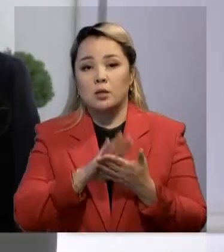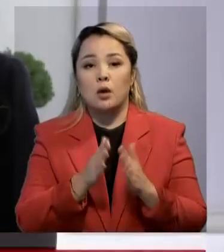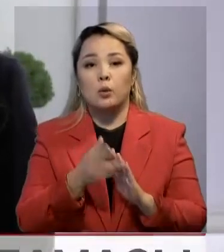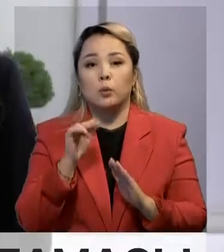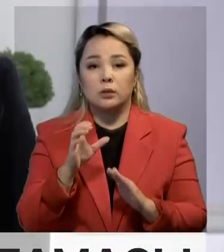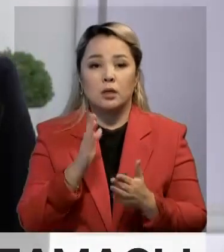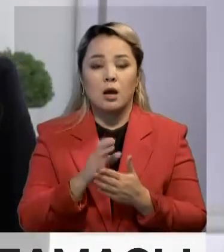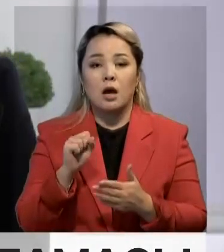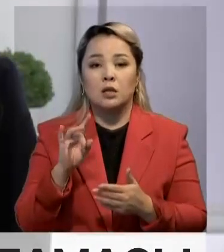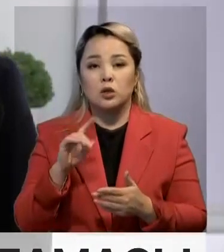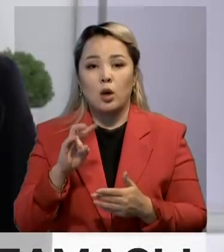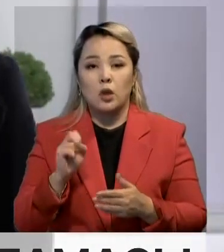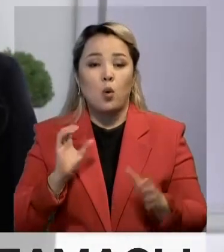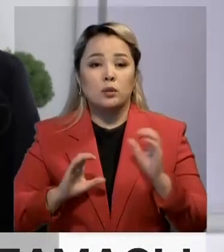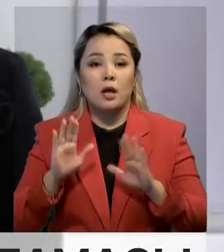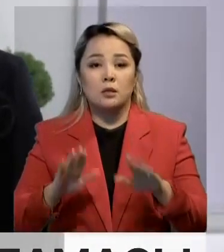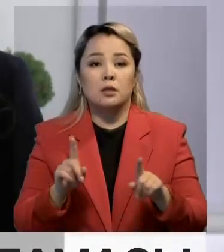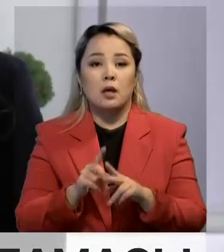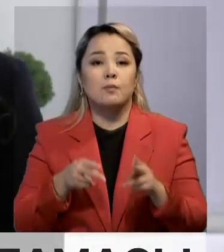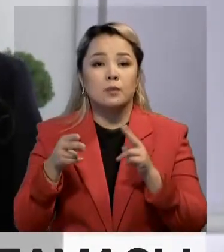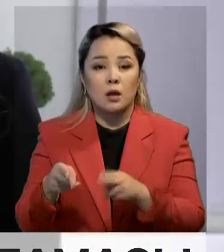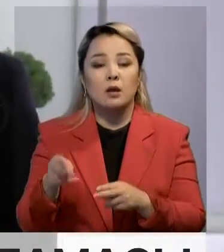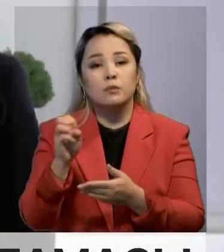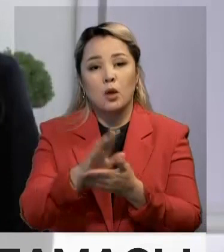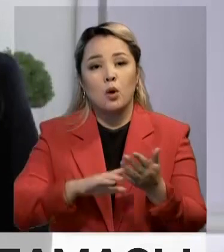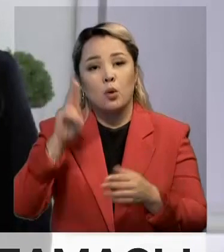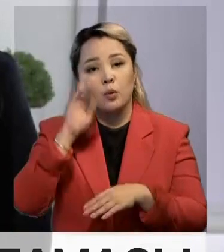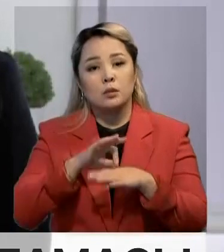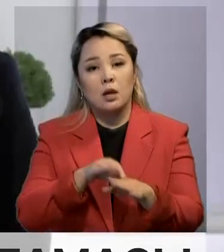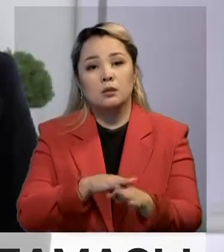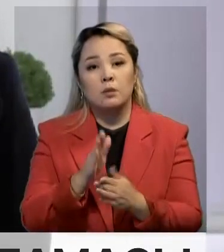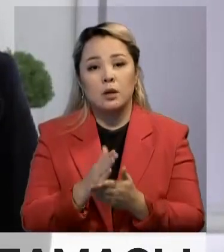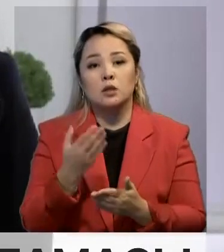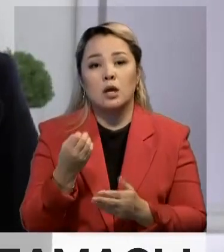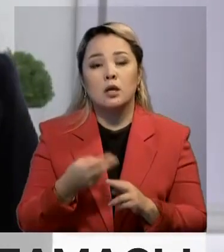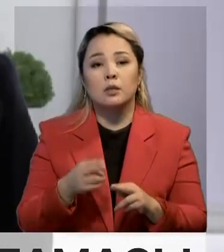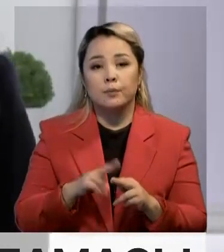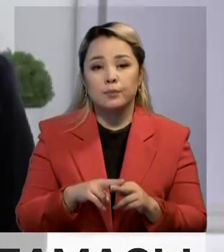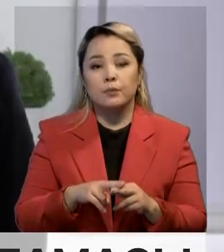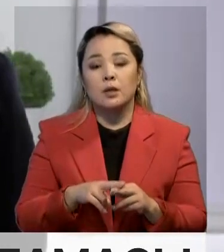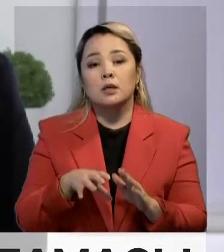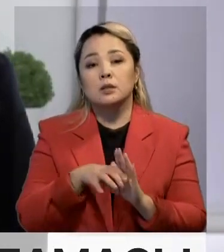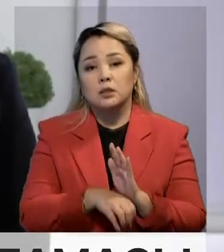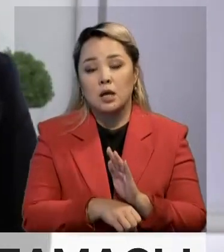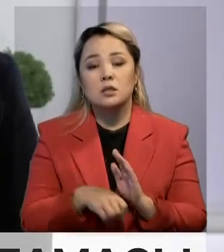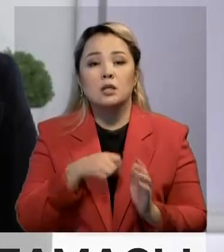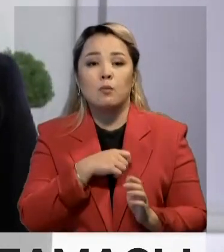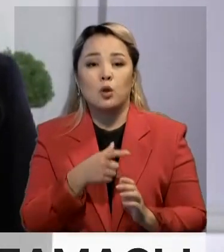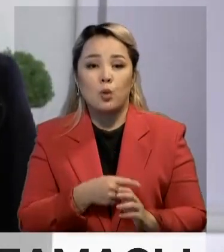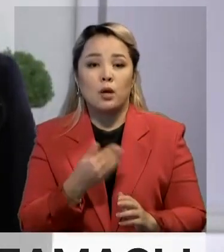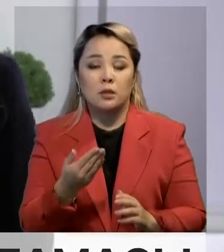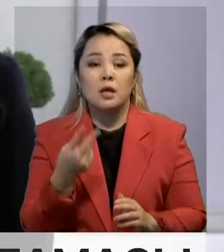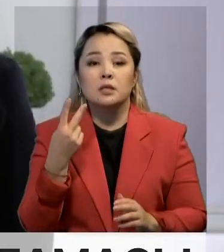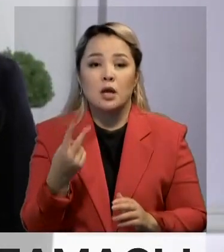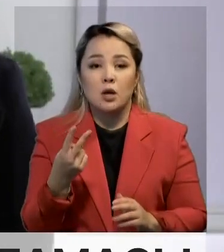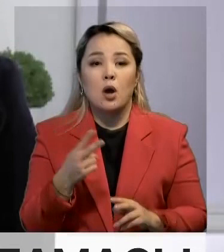Американың Аризона университетінде барып, жаңағындай әрғарай білімін жалғастырады. Содан кейін ең соңында дипломды жаңағы